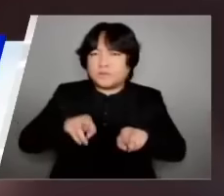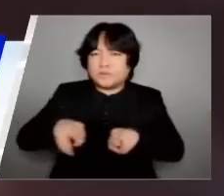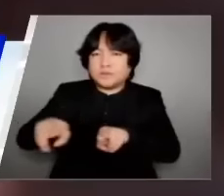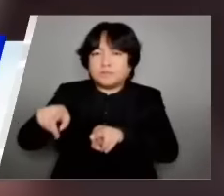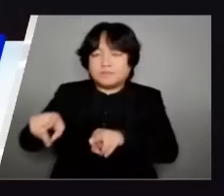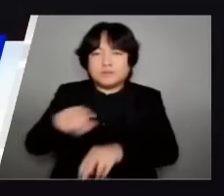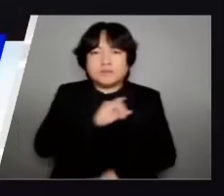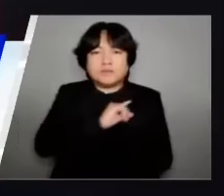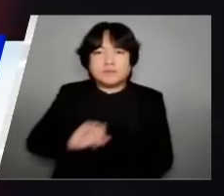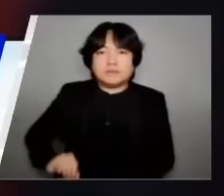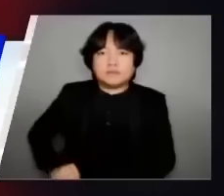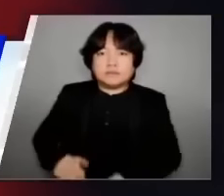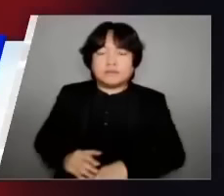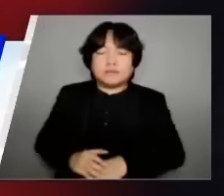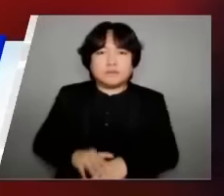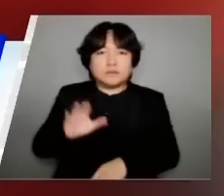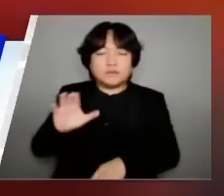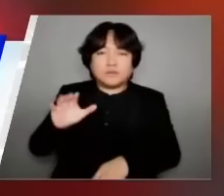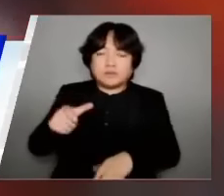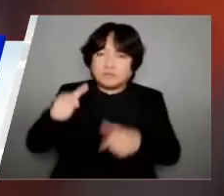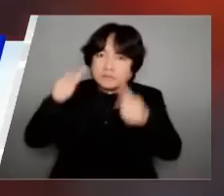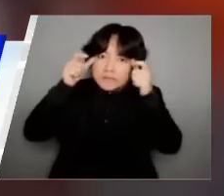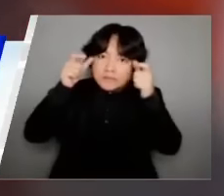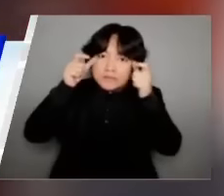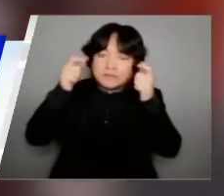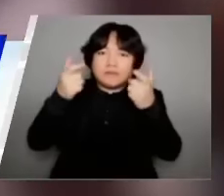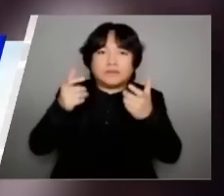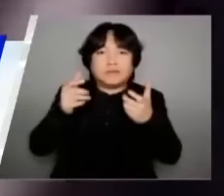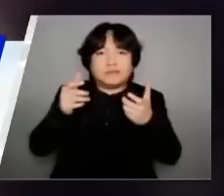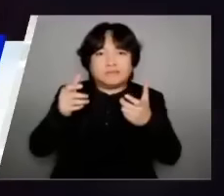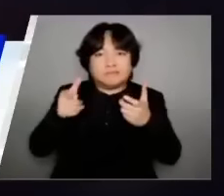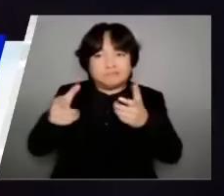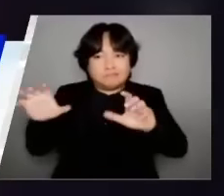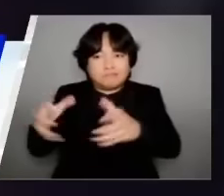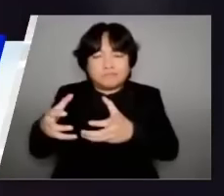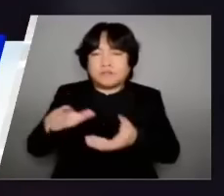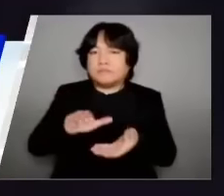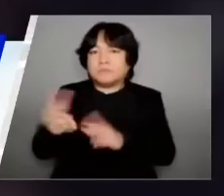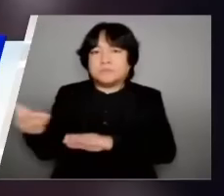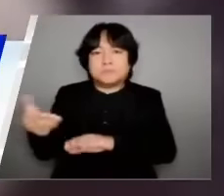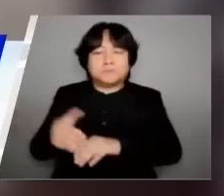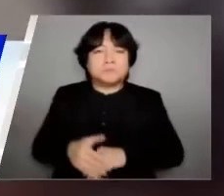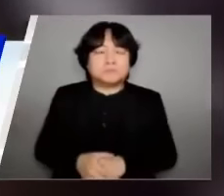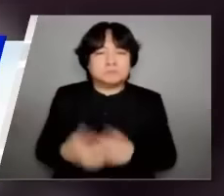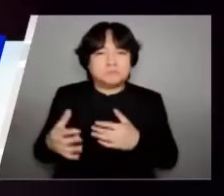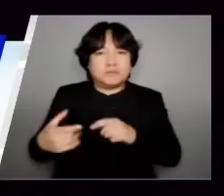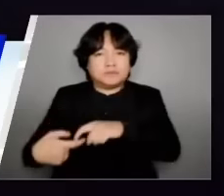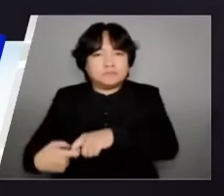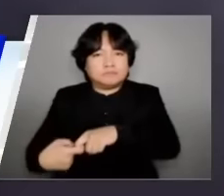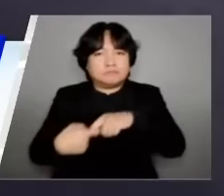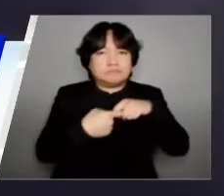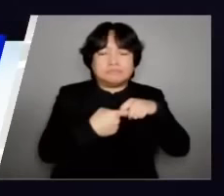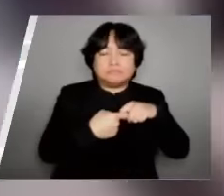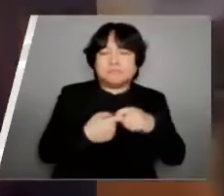inanon na baka. Ayon sa barangay Kagawad, biglaan ang pagtaas ng tubig sa ilog kaya hindi nila nasagip ang mga